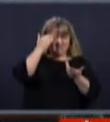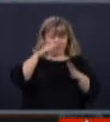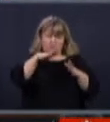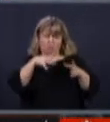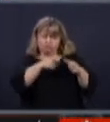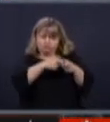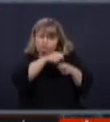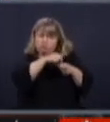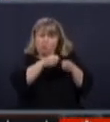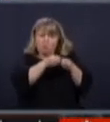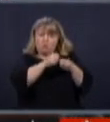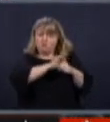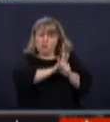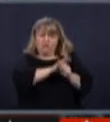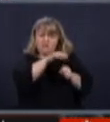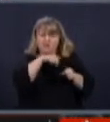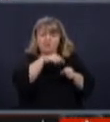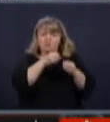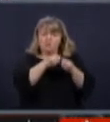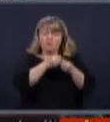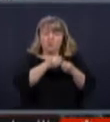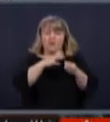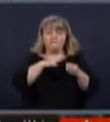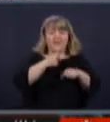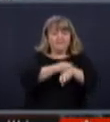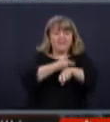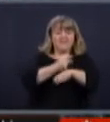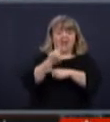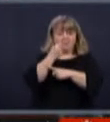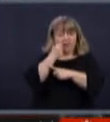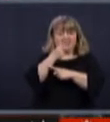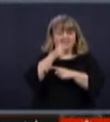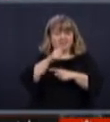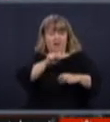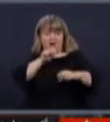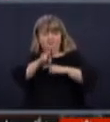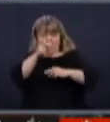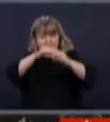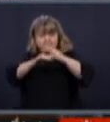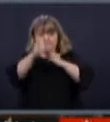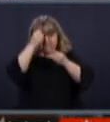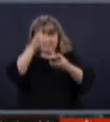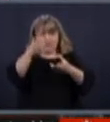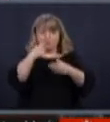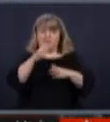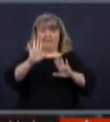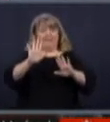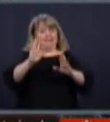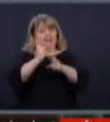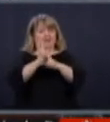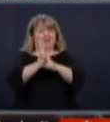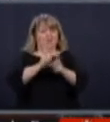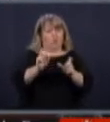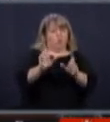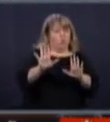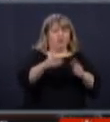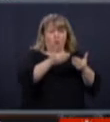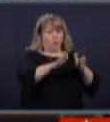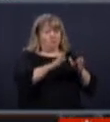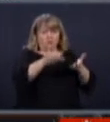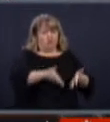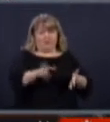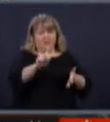médecins dentistes vous ont écrit, pas plus tard qu'hier, pour vous dire « Ne déconfinez pas, on est trop serré au niveau du réseau hospitalier. Bon. » Vous